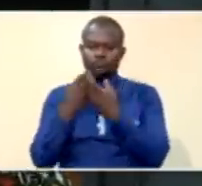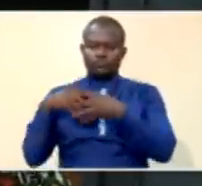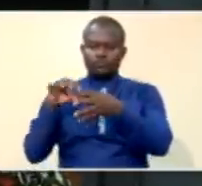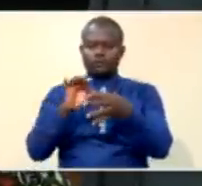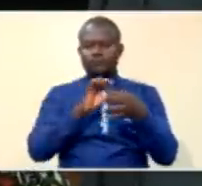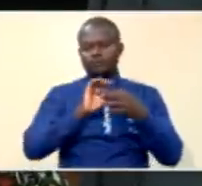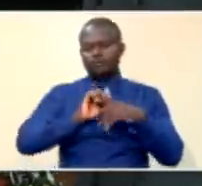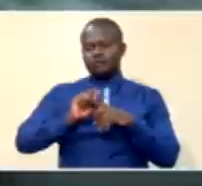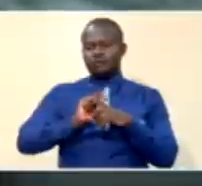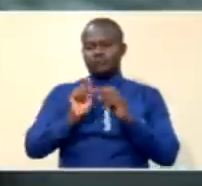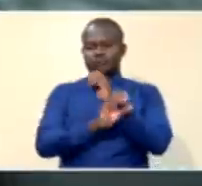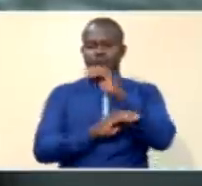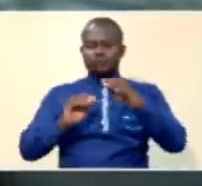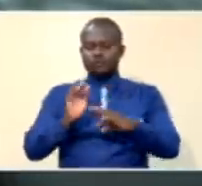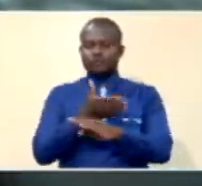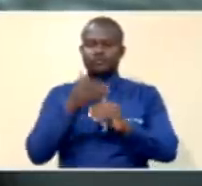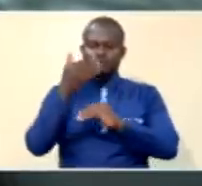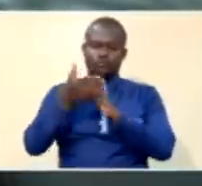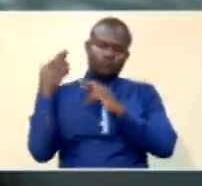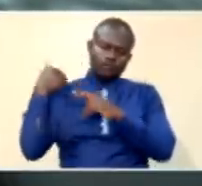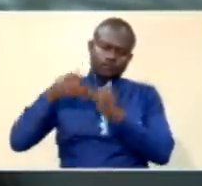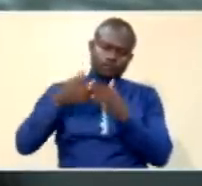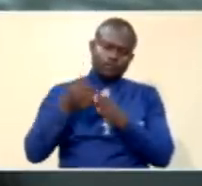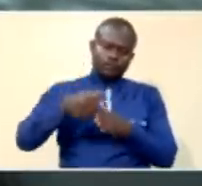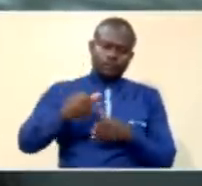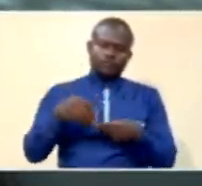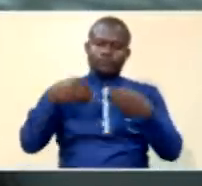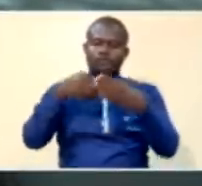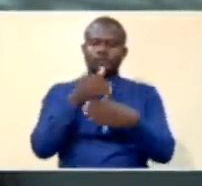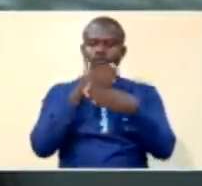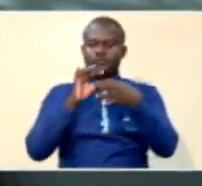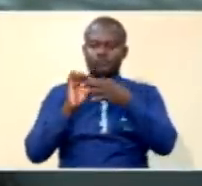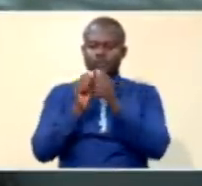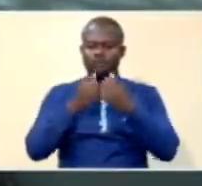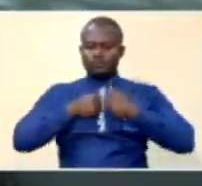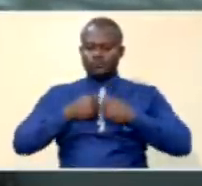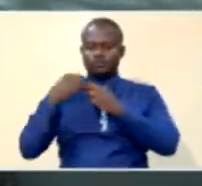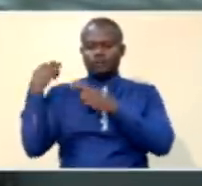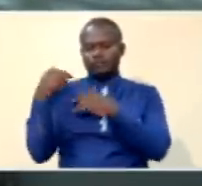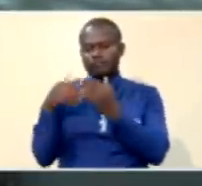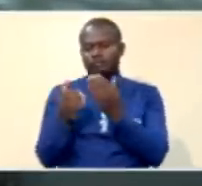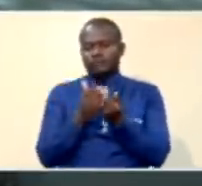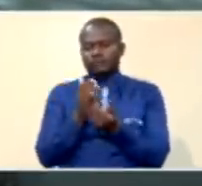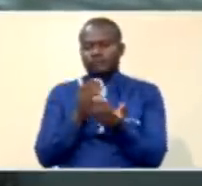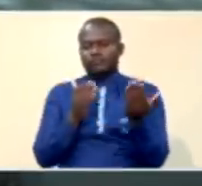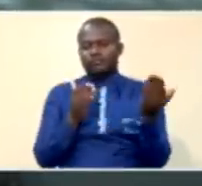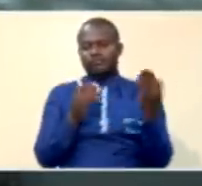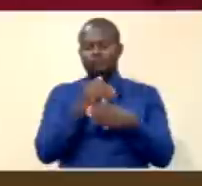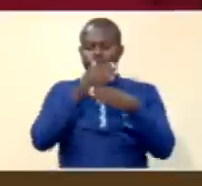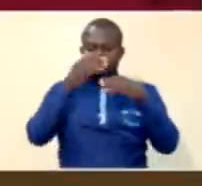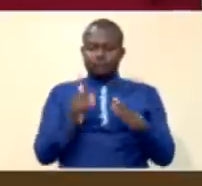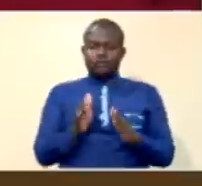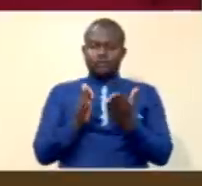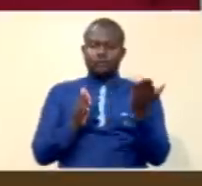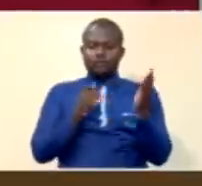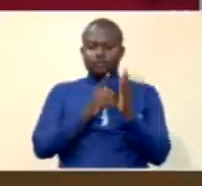n'Itorero ry'Igihugu byakuweho maze inshingano zabyo zihabwa Minisiteri y'Ubumwe bw'Abanyarwanda n'inshingano mboneragihugu. Minisitiri w'iyi